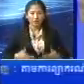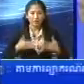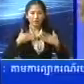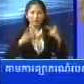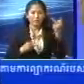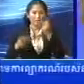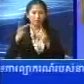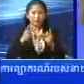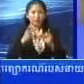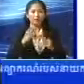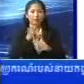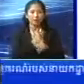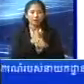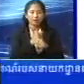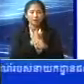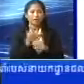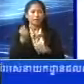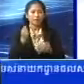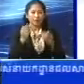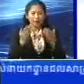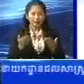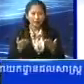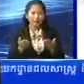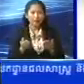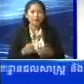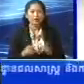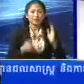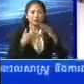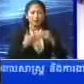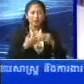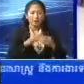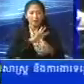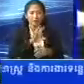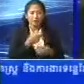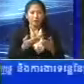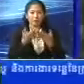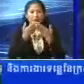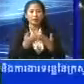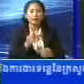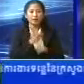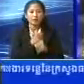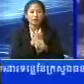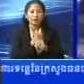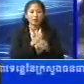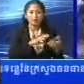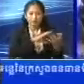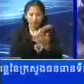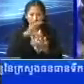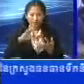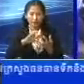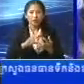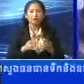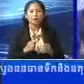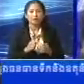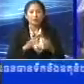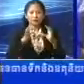ប្អូនកម្មករនិយោជកជាក់ស្ដែងក្នុងពេលថ្មីៗនេះរាជរដ្ឋាភិបាលបានបង្កើតក្រុមការងារចម្រុះត្រីភិគីនិងដៃគូ